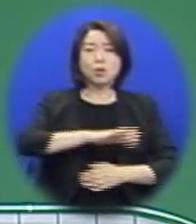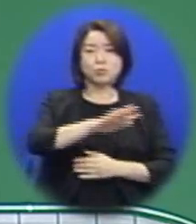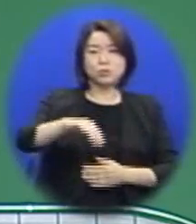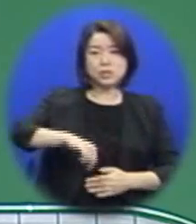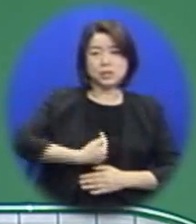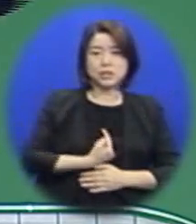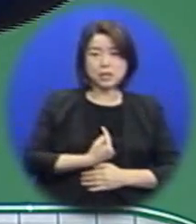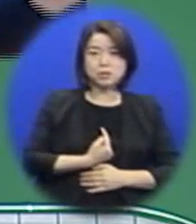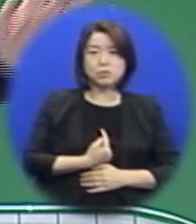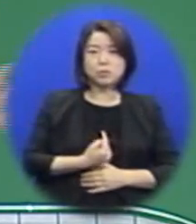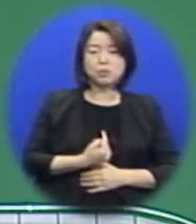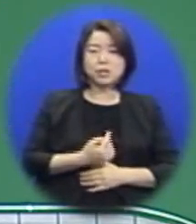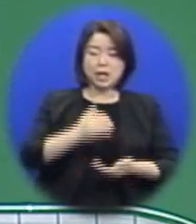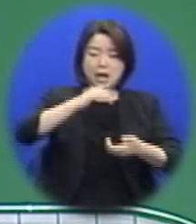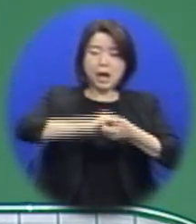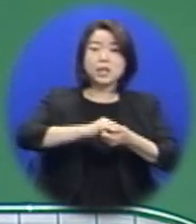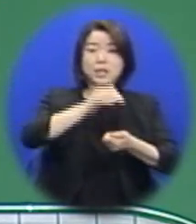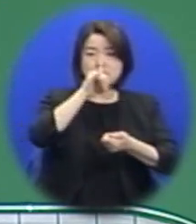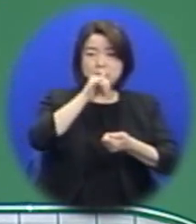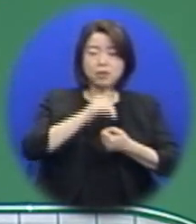자신도 한계가 있습니다.